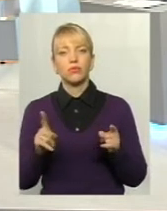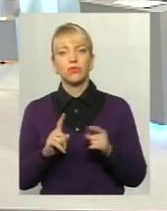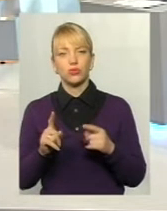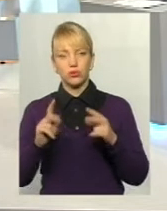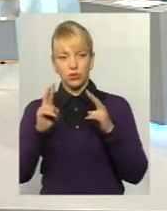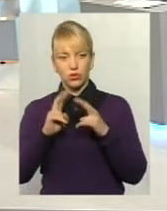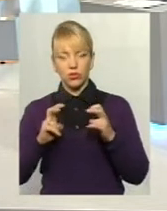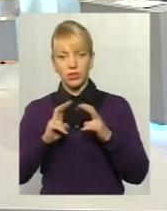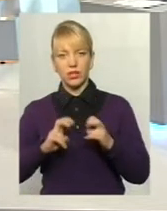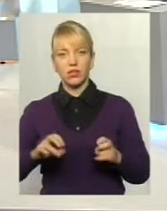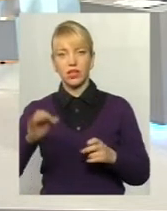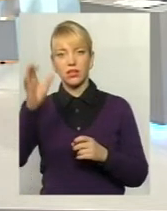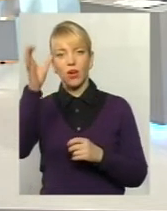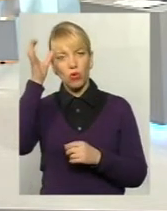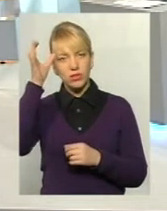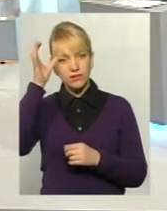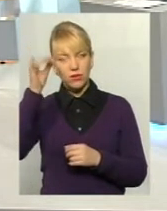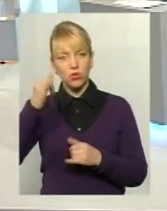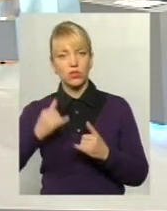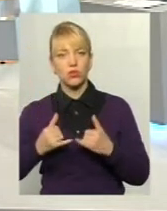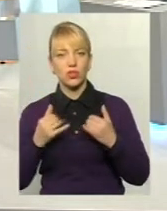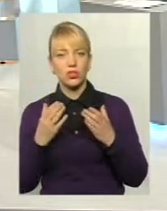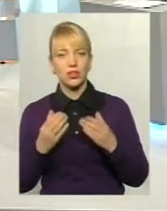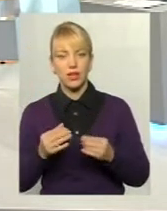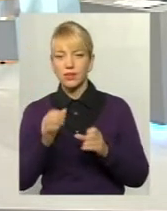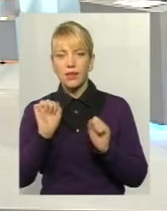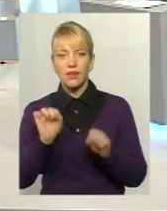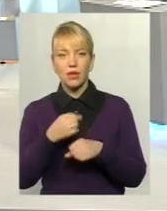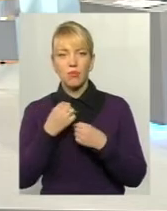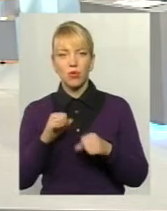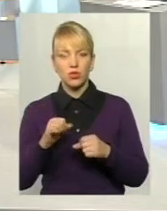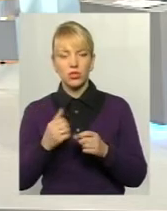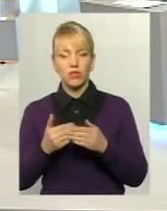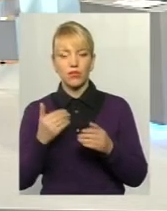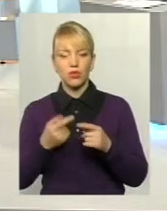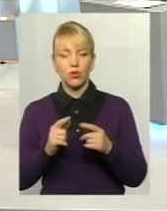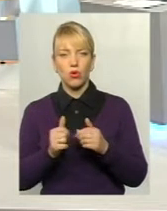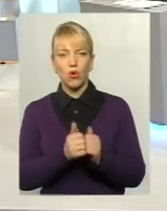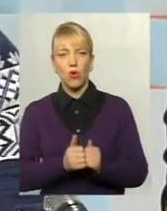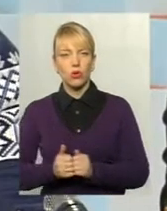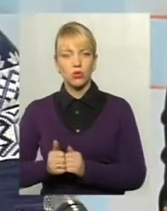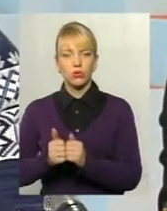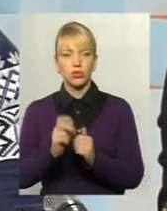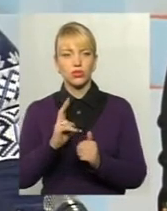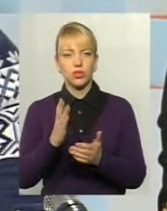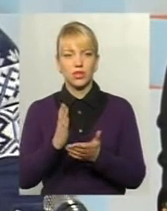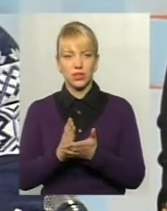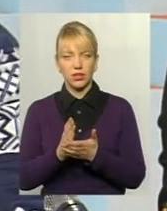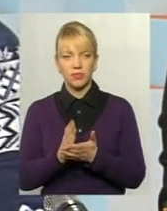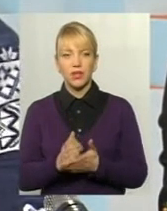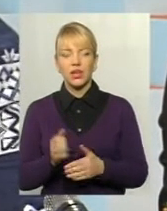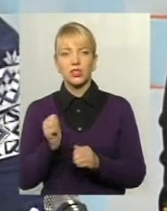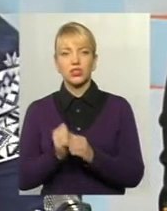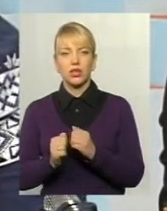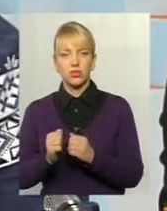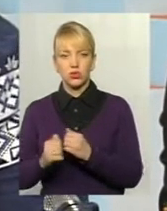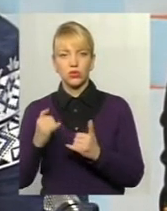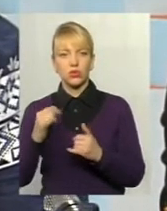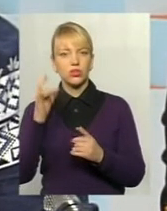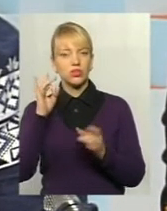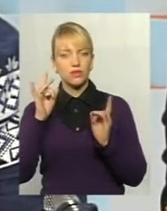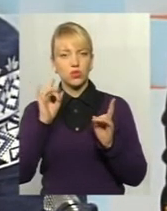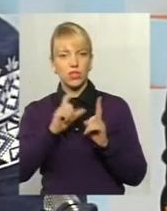розглядати освіту на сьогоднішній день неможливо від того оточення, яке є навколо. Дуже часто сьогодні звучать